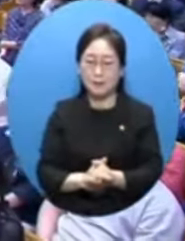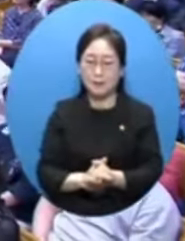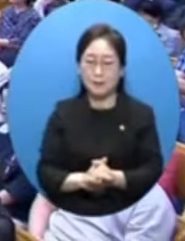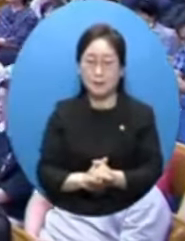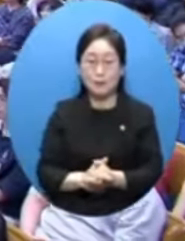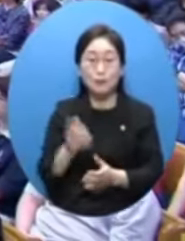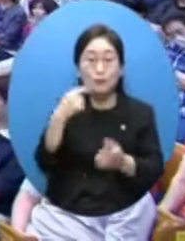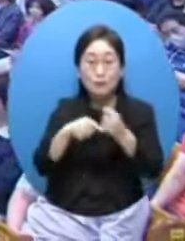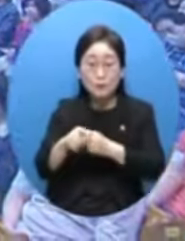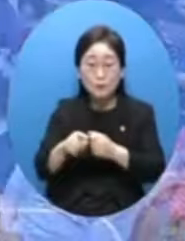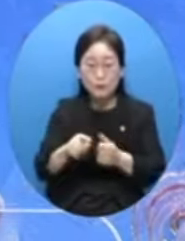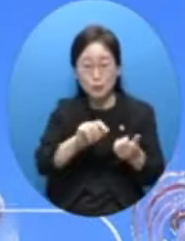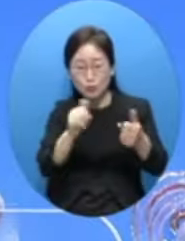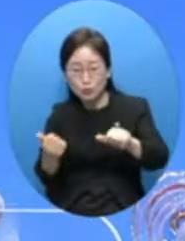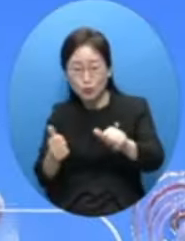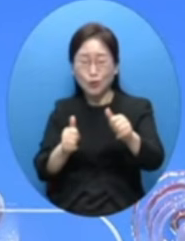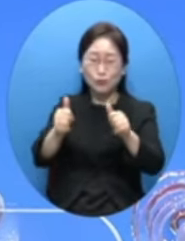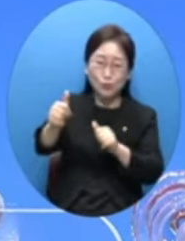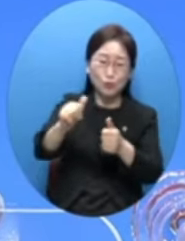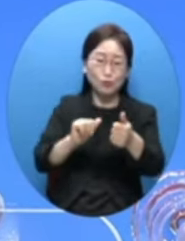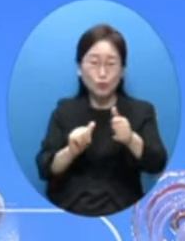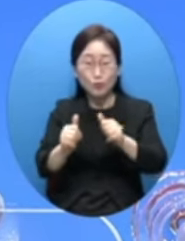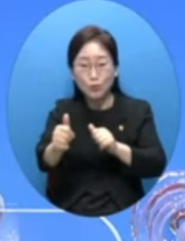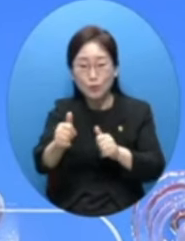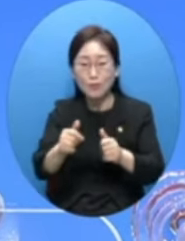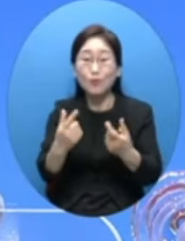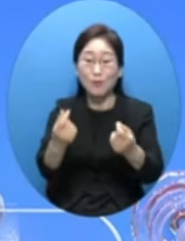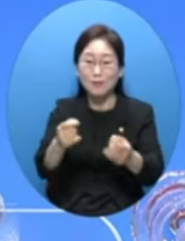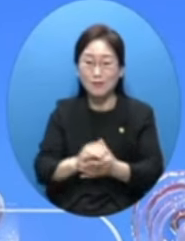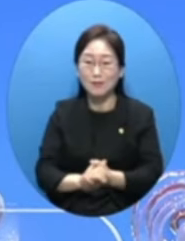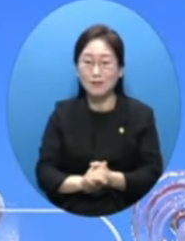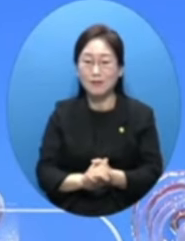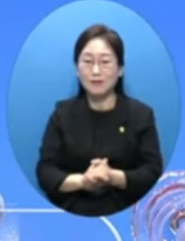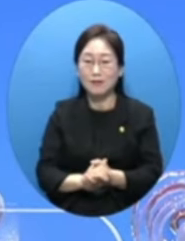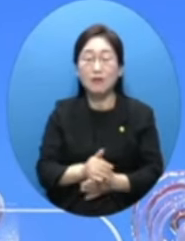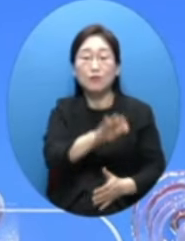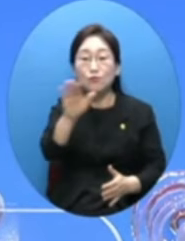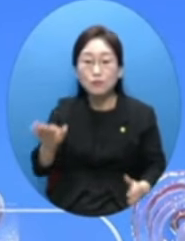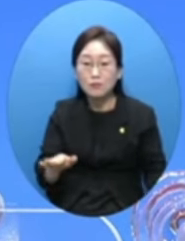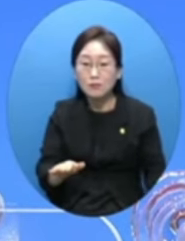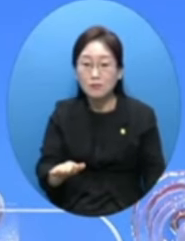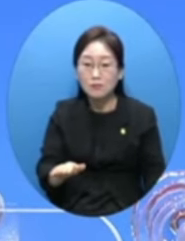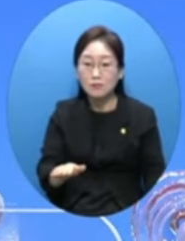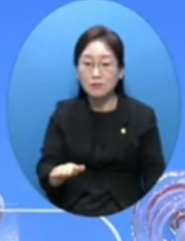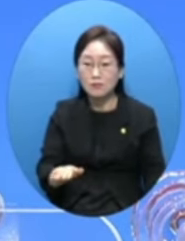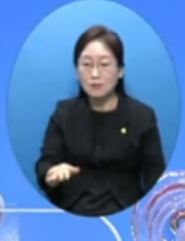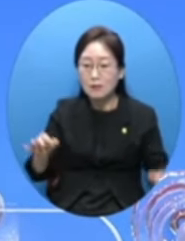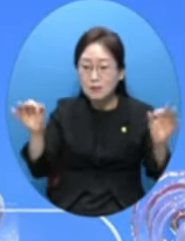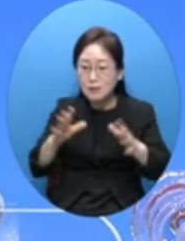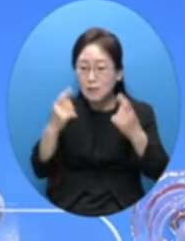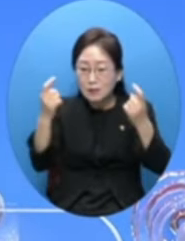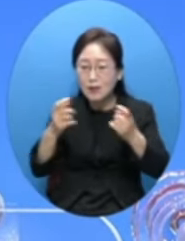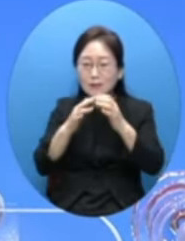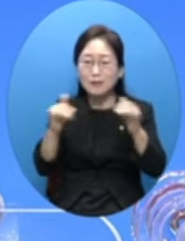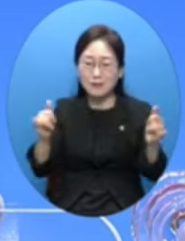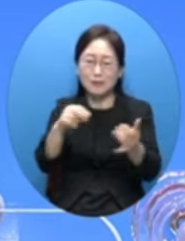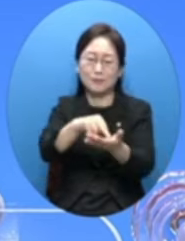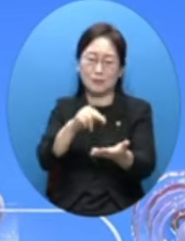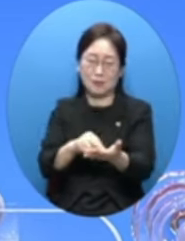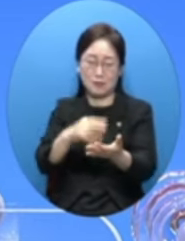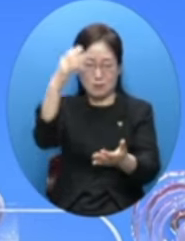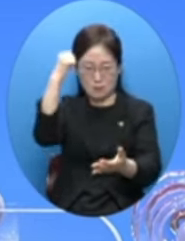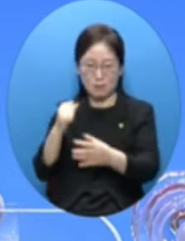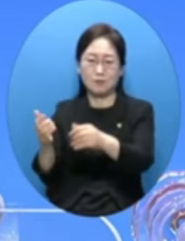궁극적으로 앞서거리 뒤서거리 우리는 저 본향으로 갑니다. 여러분이 잠깐 나그네길 인생을 산다는 것을 잊지 말게 되기를